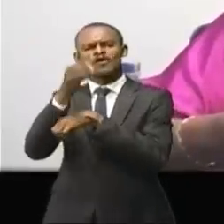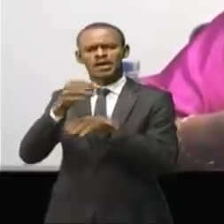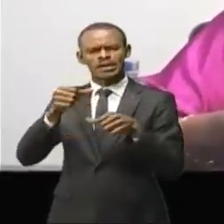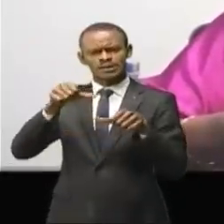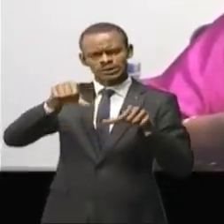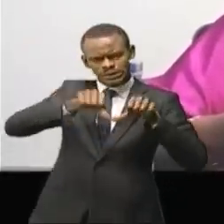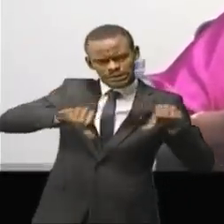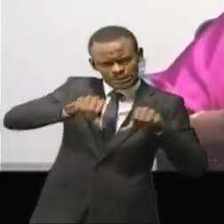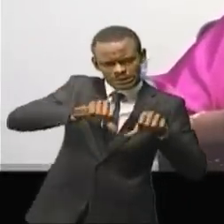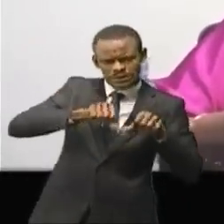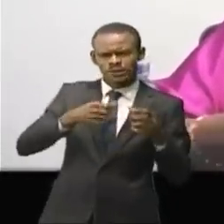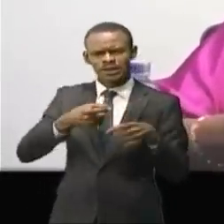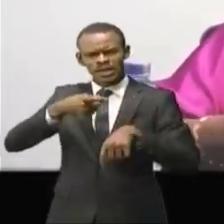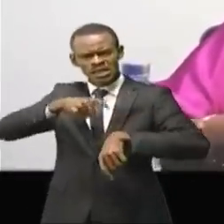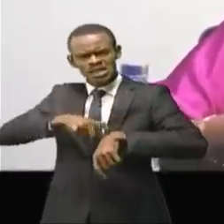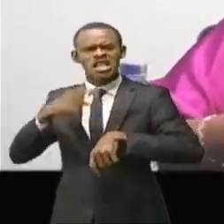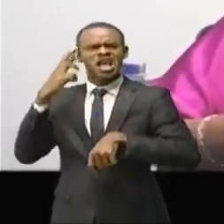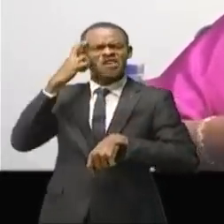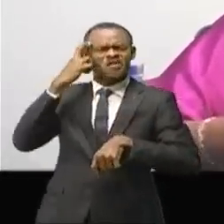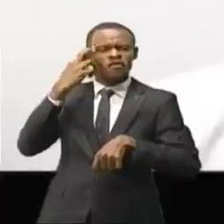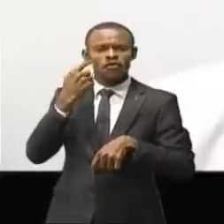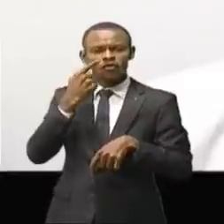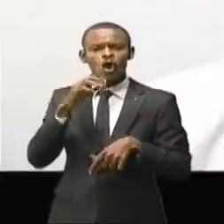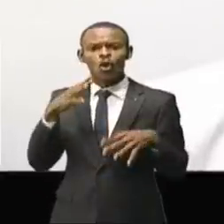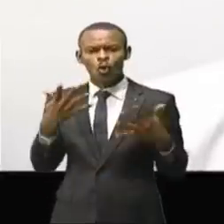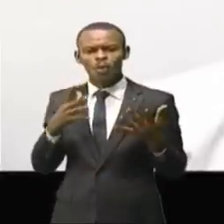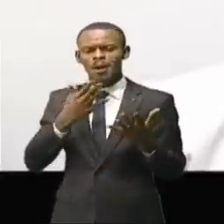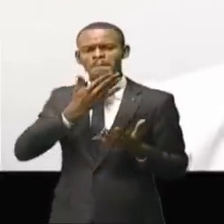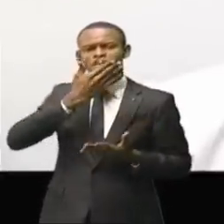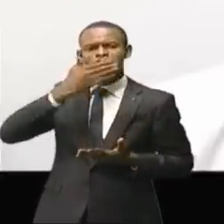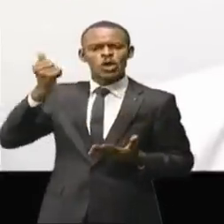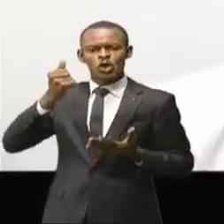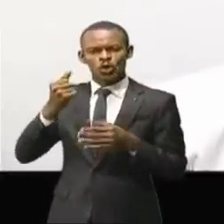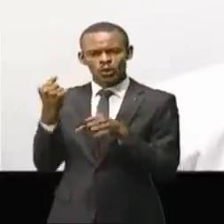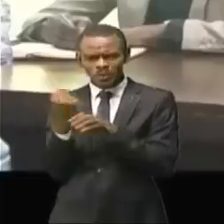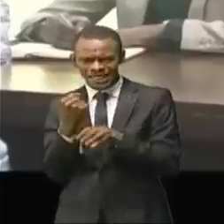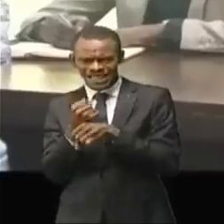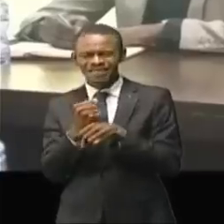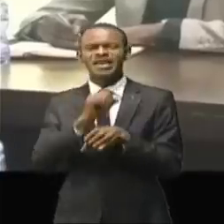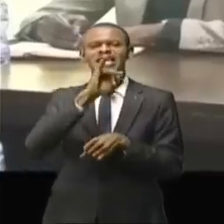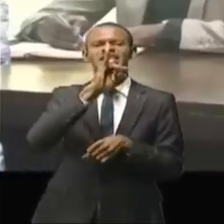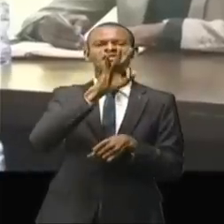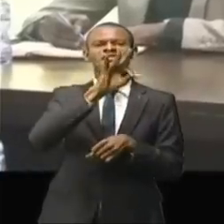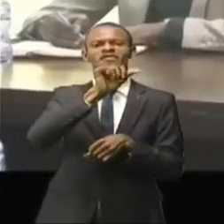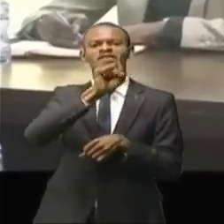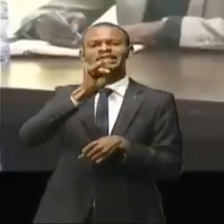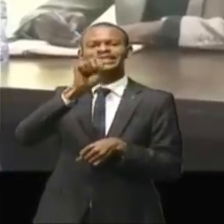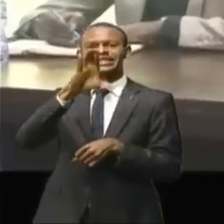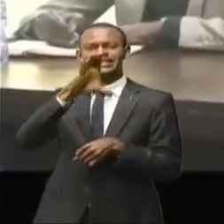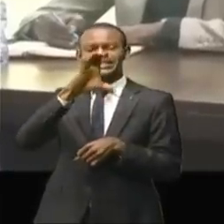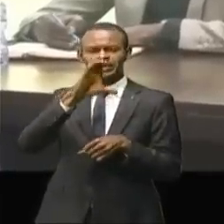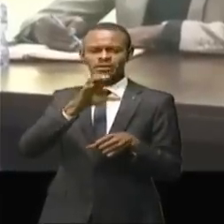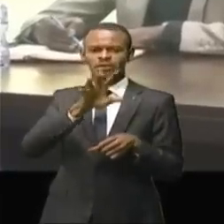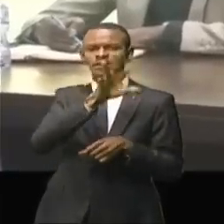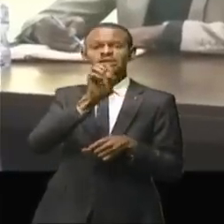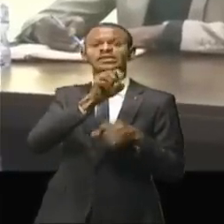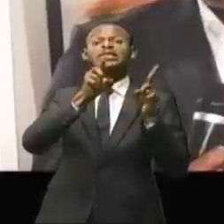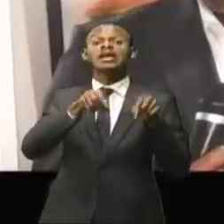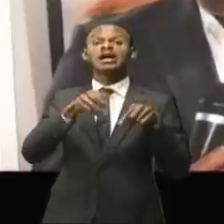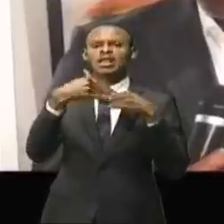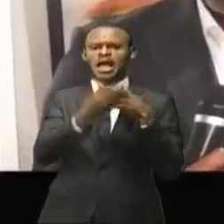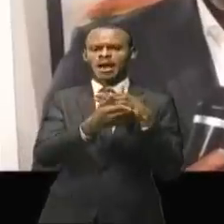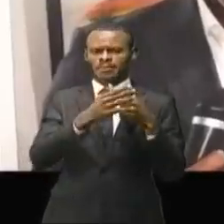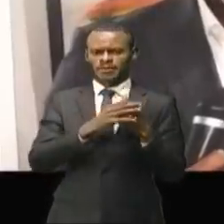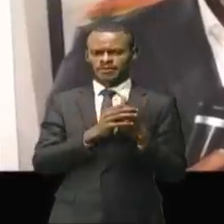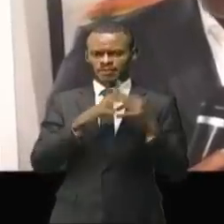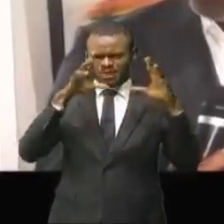pour un autre et facile 50 ans après ils disons que ni facile plus que jamais ne